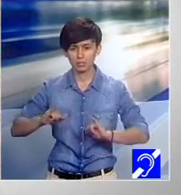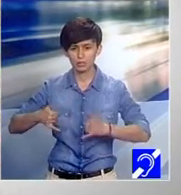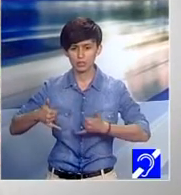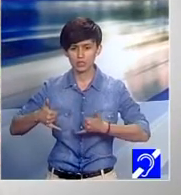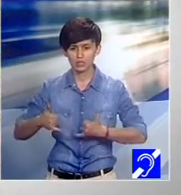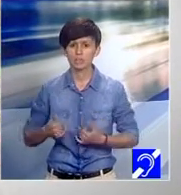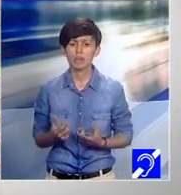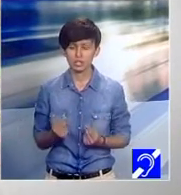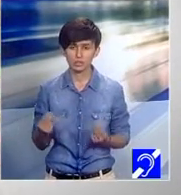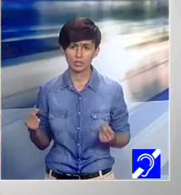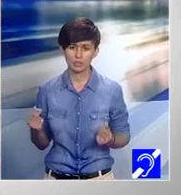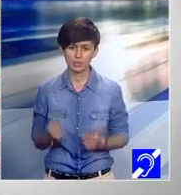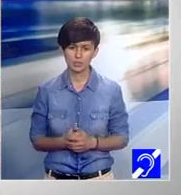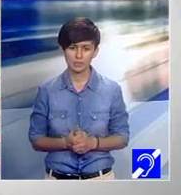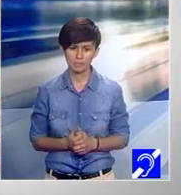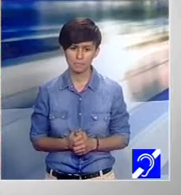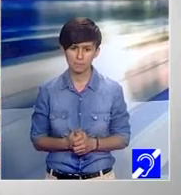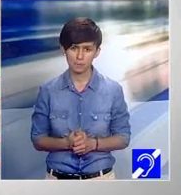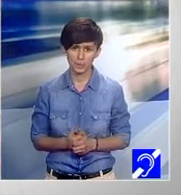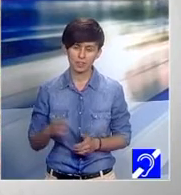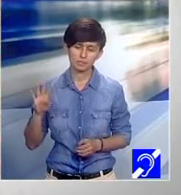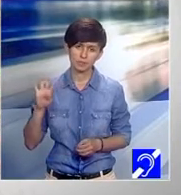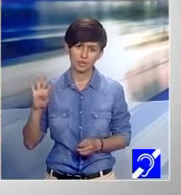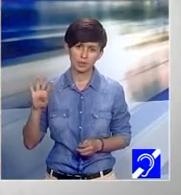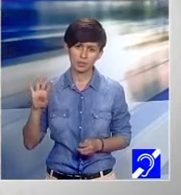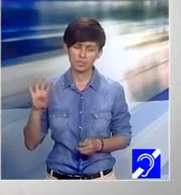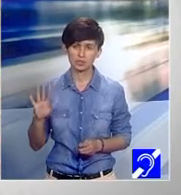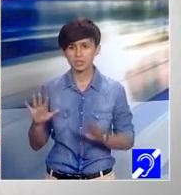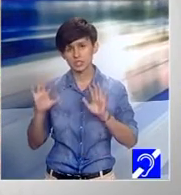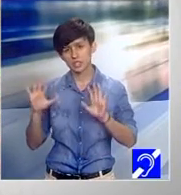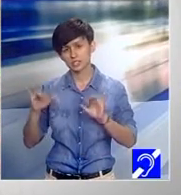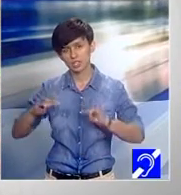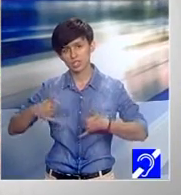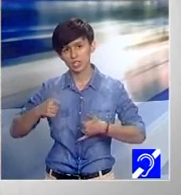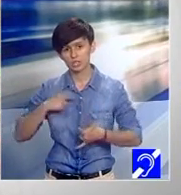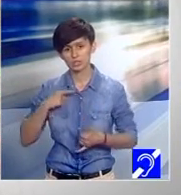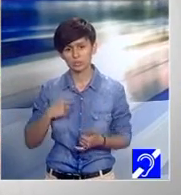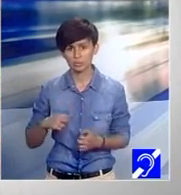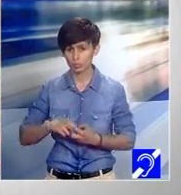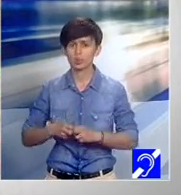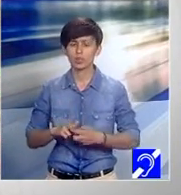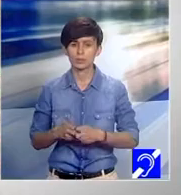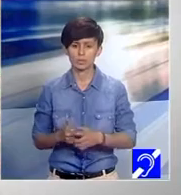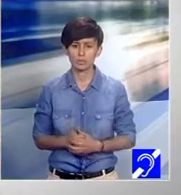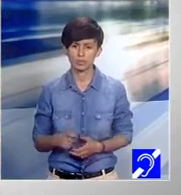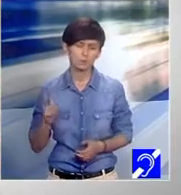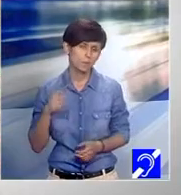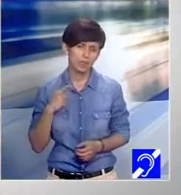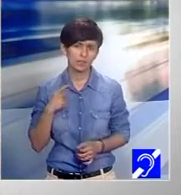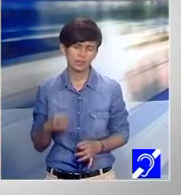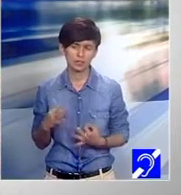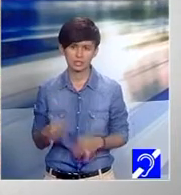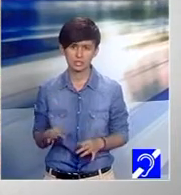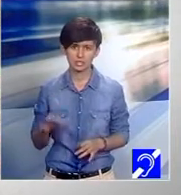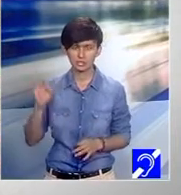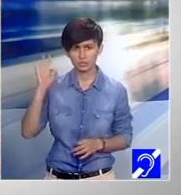într-o perioadă de câțiva ani, 4 dintre ele sunt de acolo. Deci asta clar nu este sigur validă